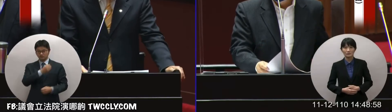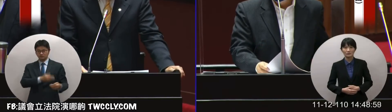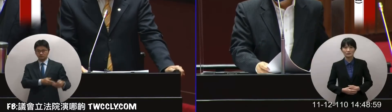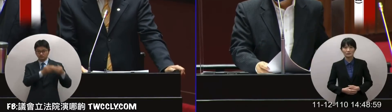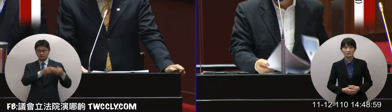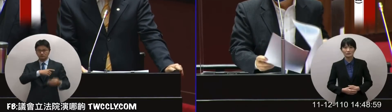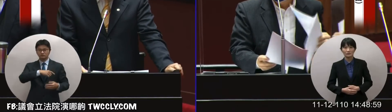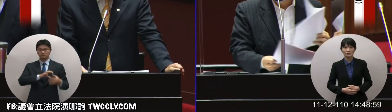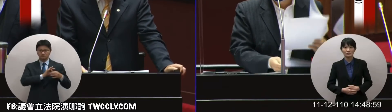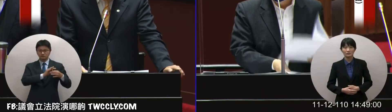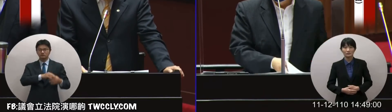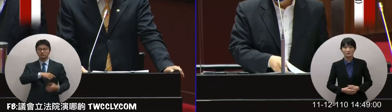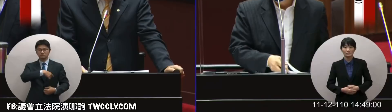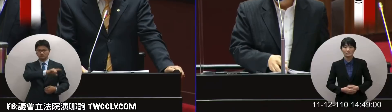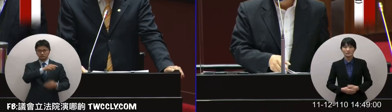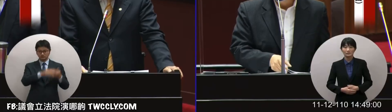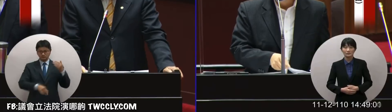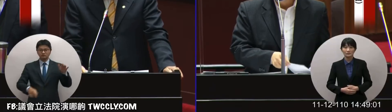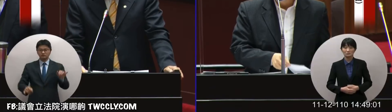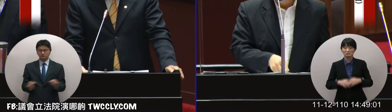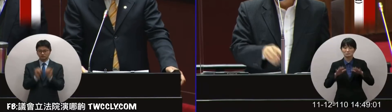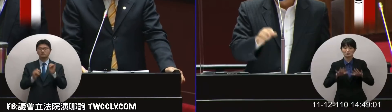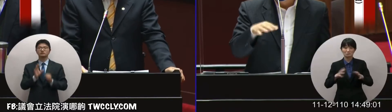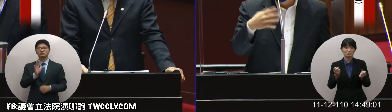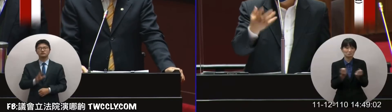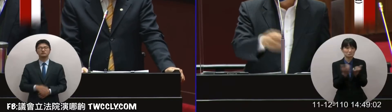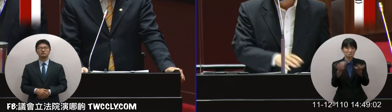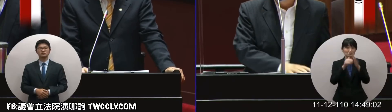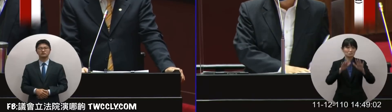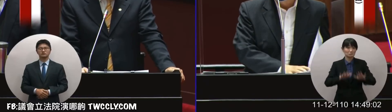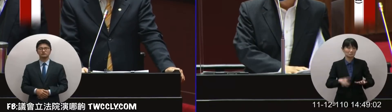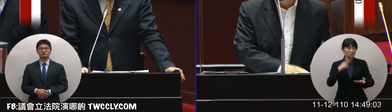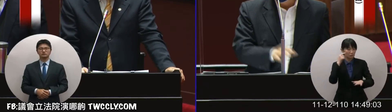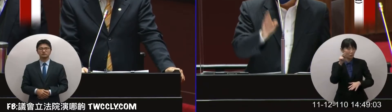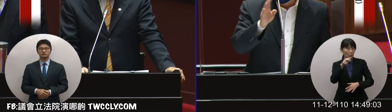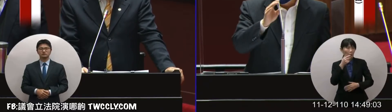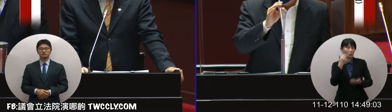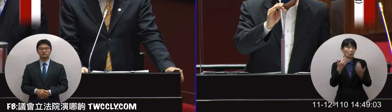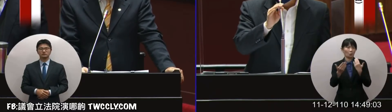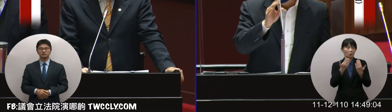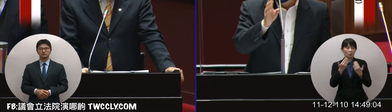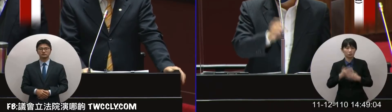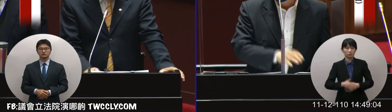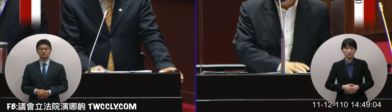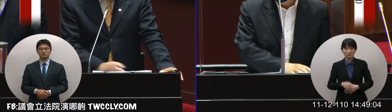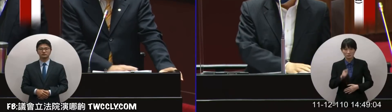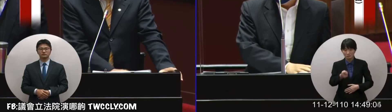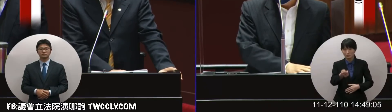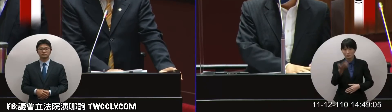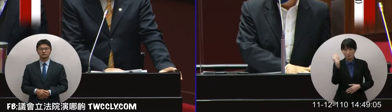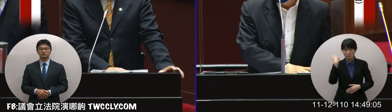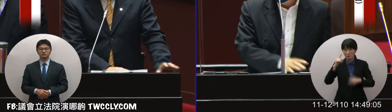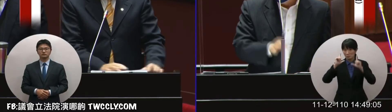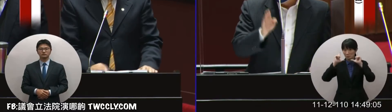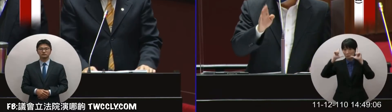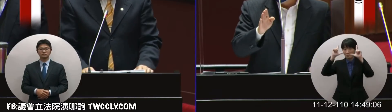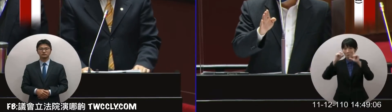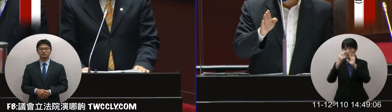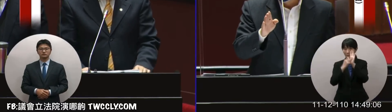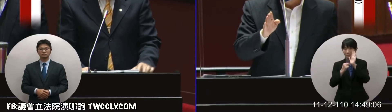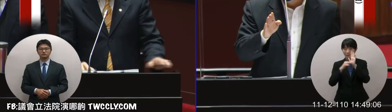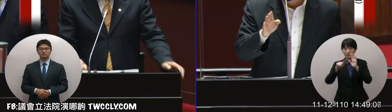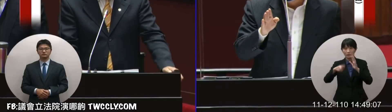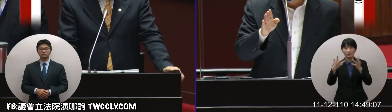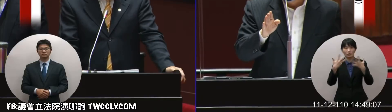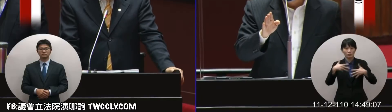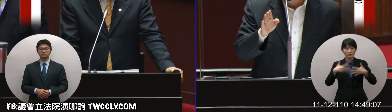的规范啊有所抵触。 OK，所以这个部分已经很明确了嘛，哈。所以因为我也看到你有对外表示说这个问